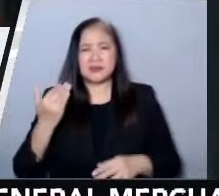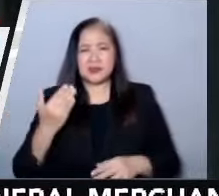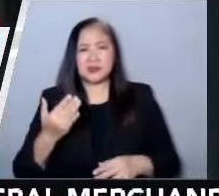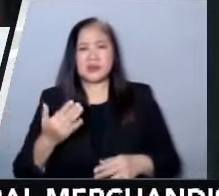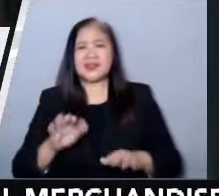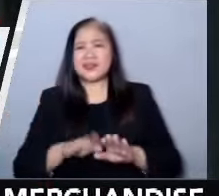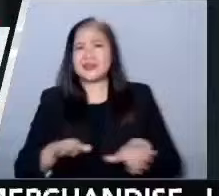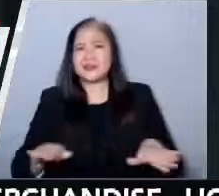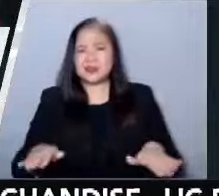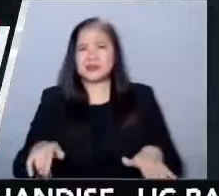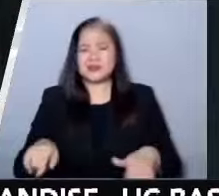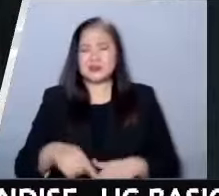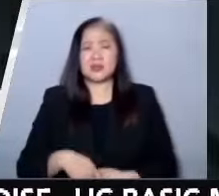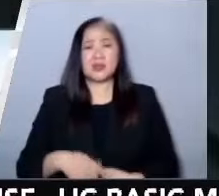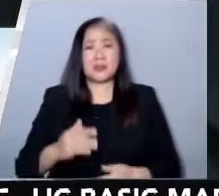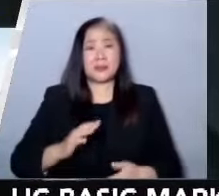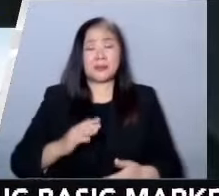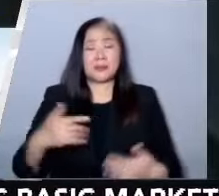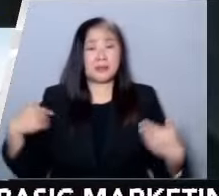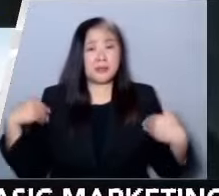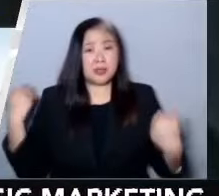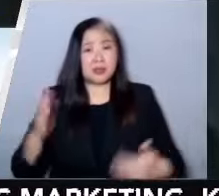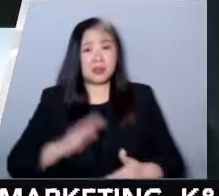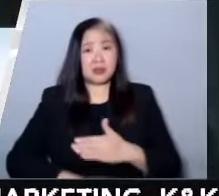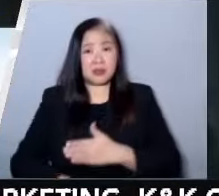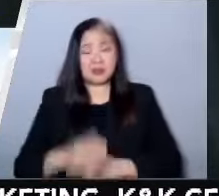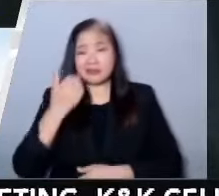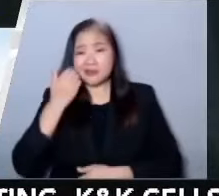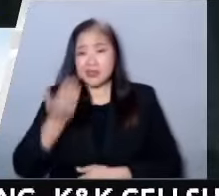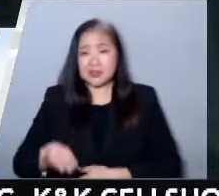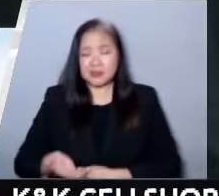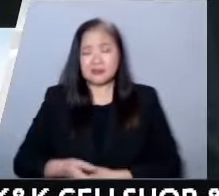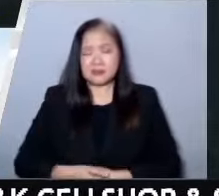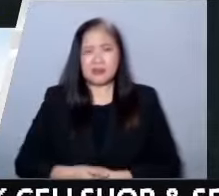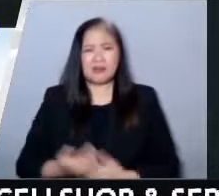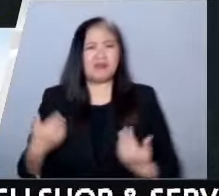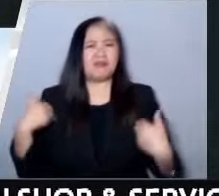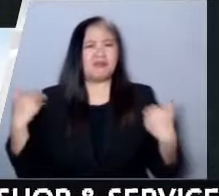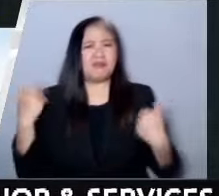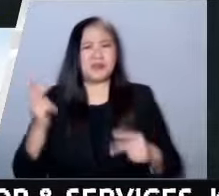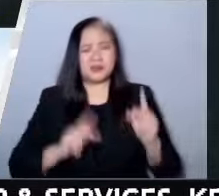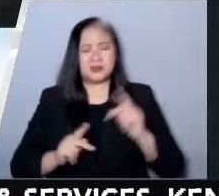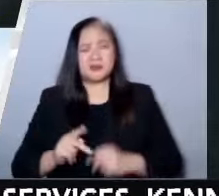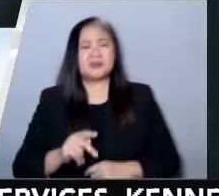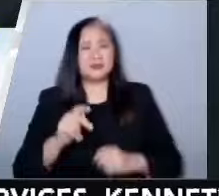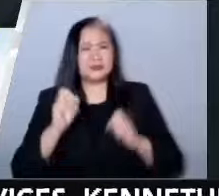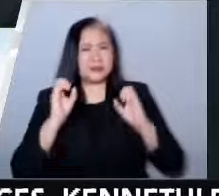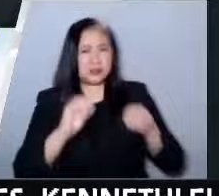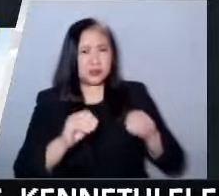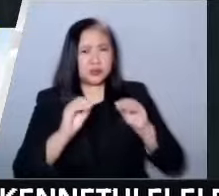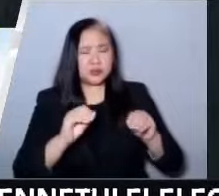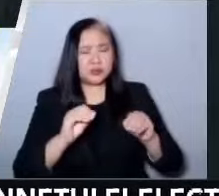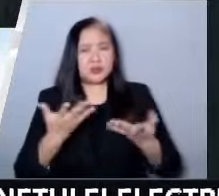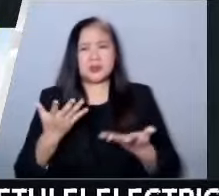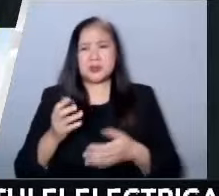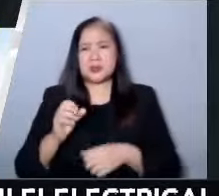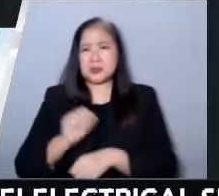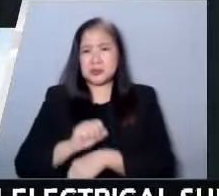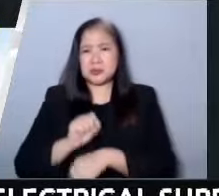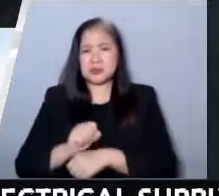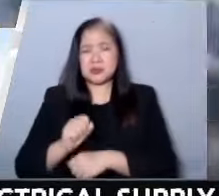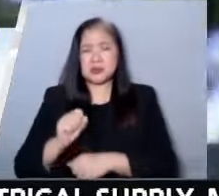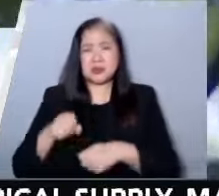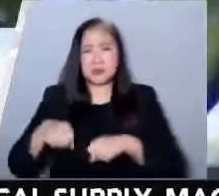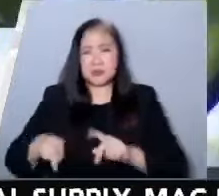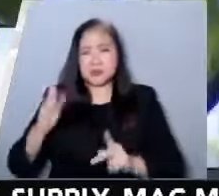Uh from the young ones Education can be affected Iyung employment opportunities mo in the future affected